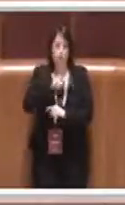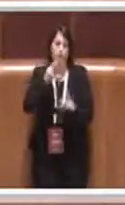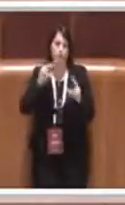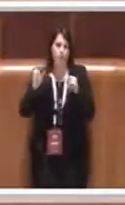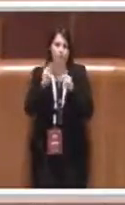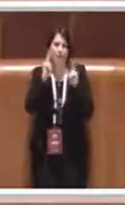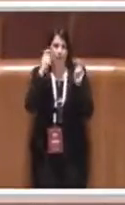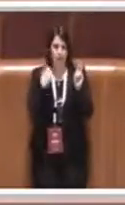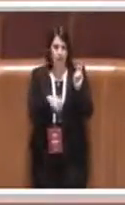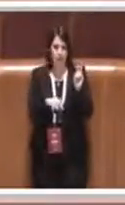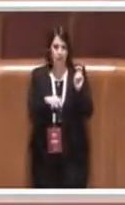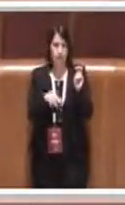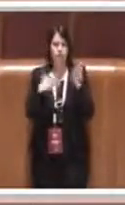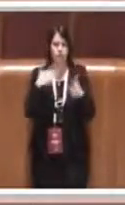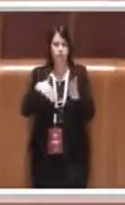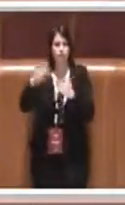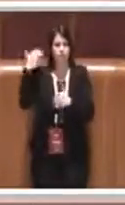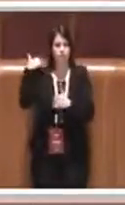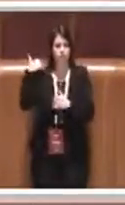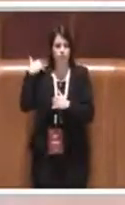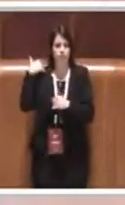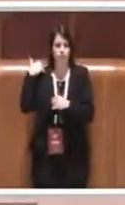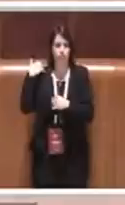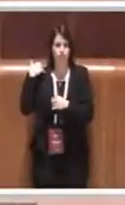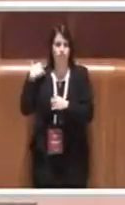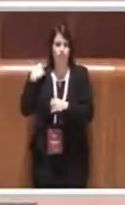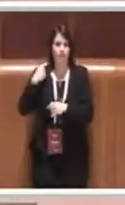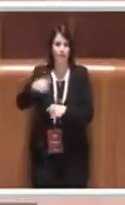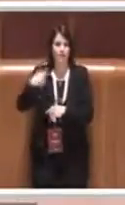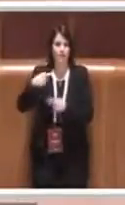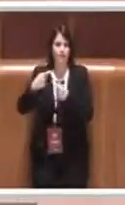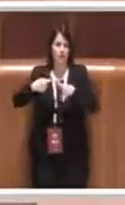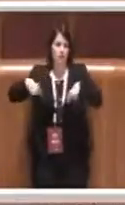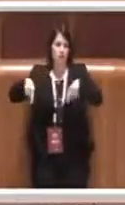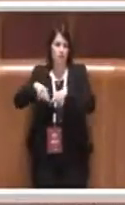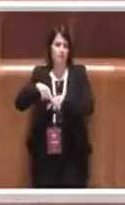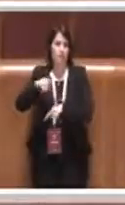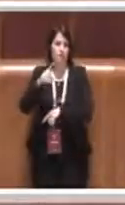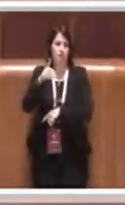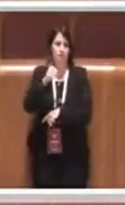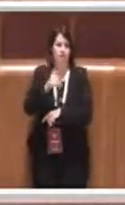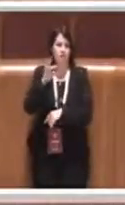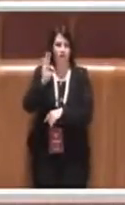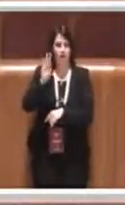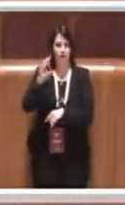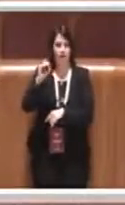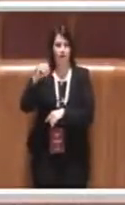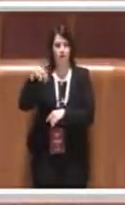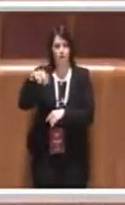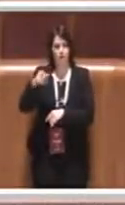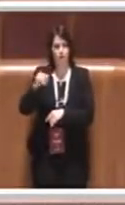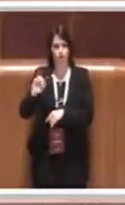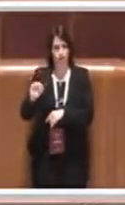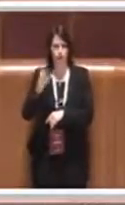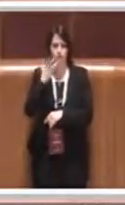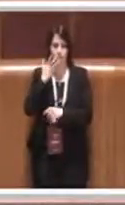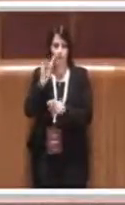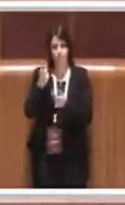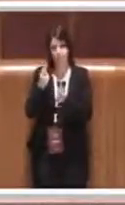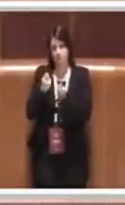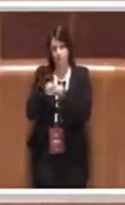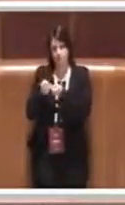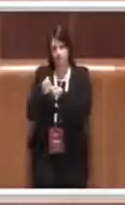avviato dall'allora Presidente della Commissione Razionalizzazione della Spesa, Daniele Frongia, con il quale